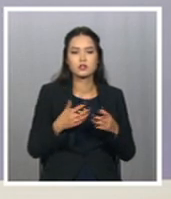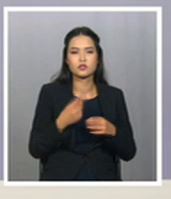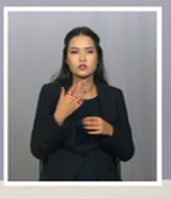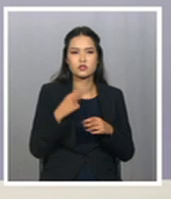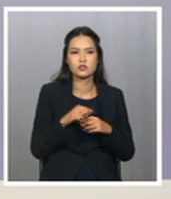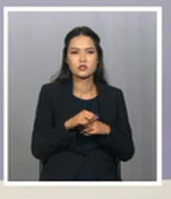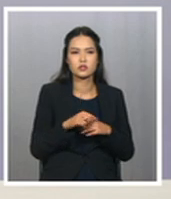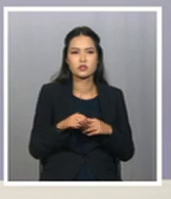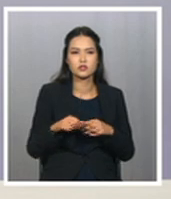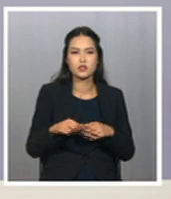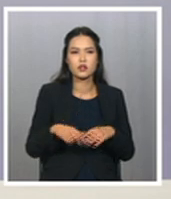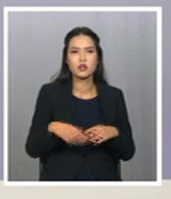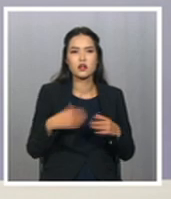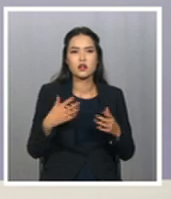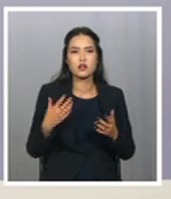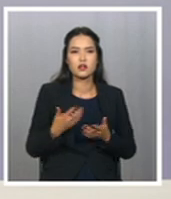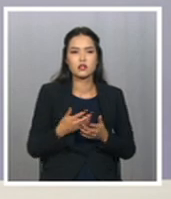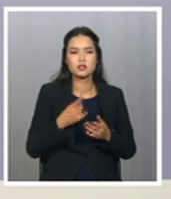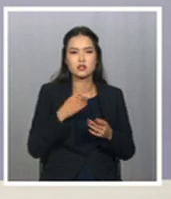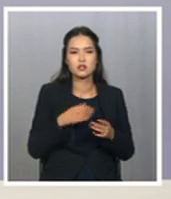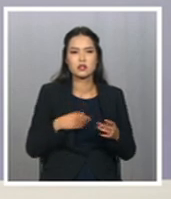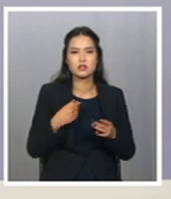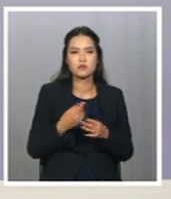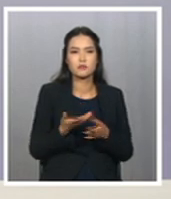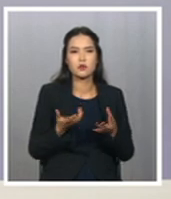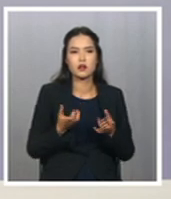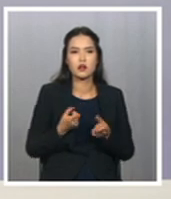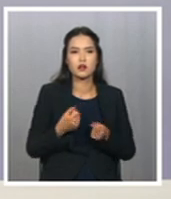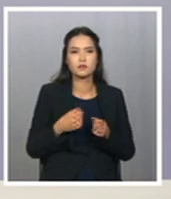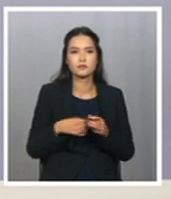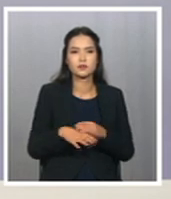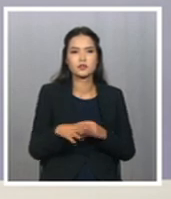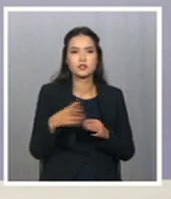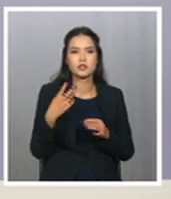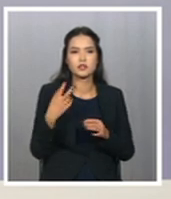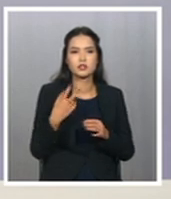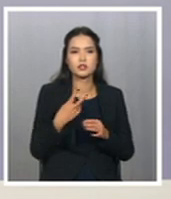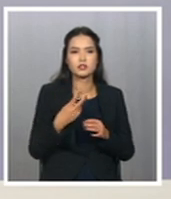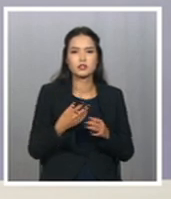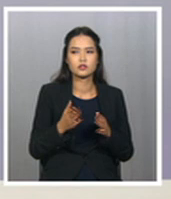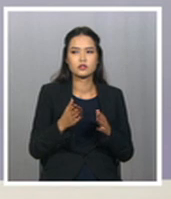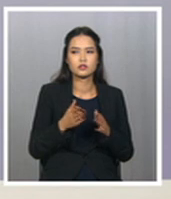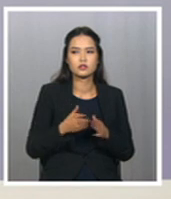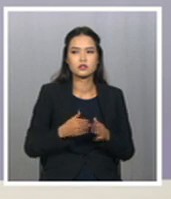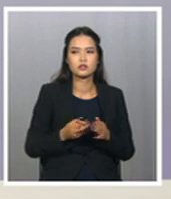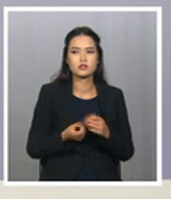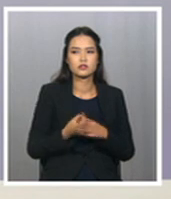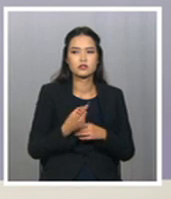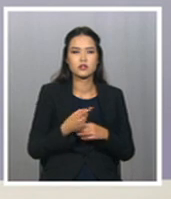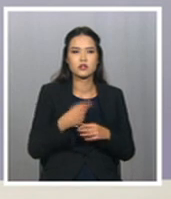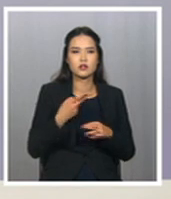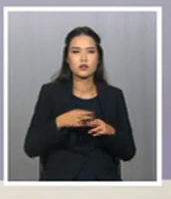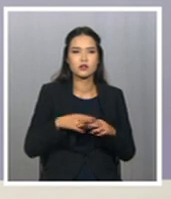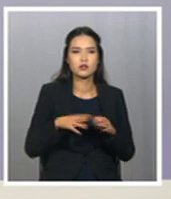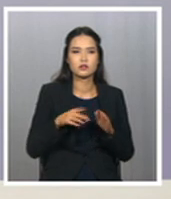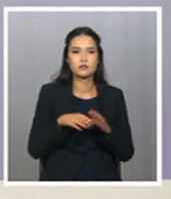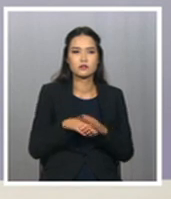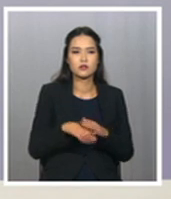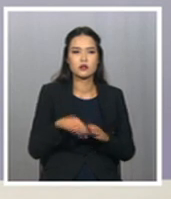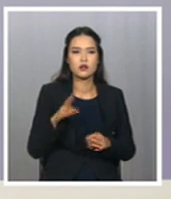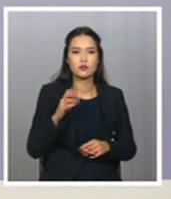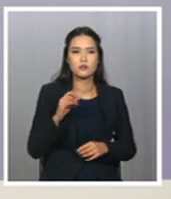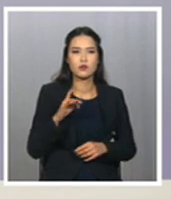төлік жатымдай қастерлеп алып шығатын екі ұлы есім бар. Оның бірі Манас